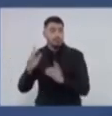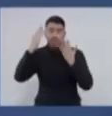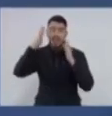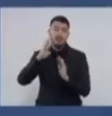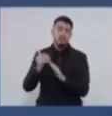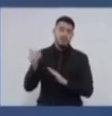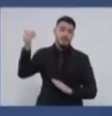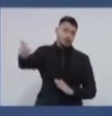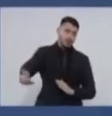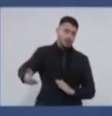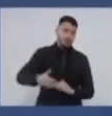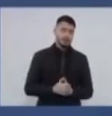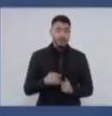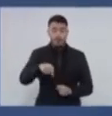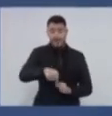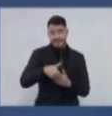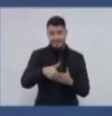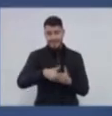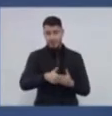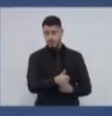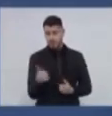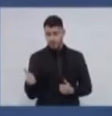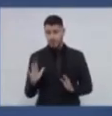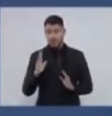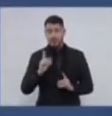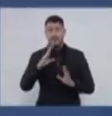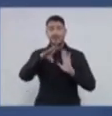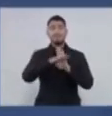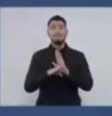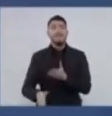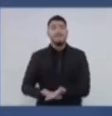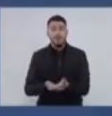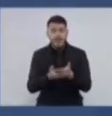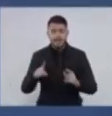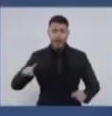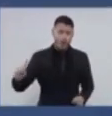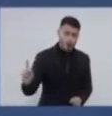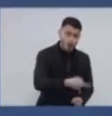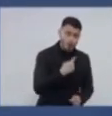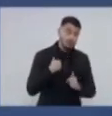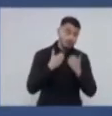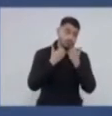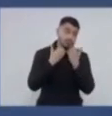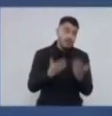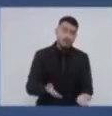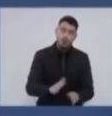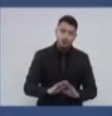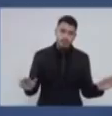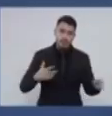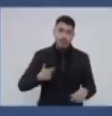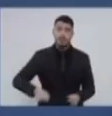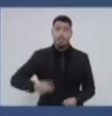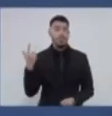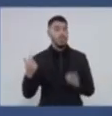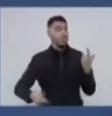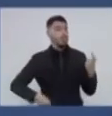ακούσατε οριζόντια και αυτό διότι τα οριζόντια μέτρα όπως αυτά που μας προτείνει η αντιπολίτευση είναι σπάταλα ξεπερνούν κατά